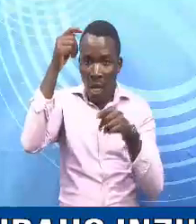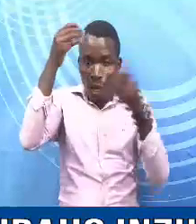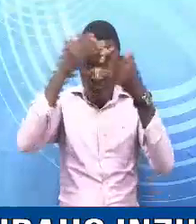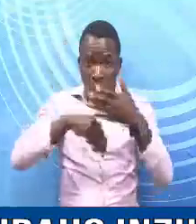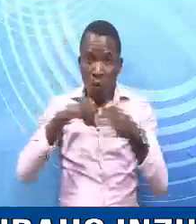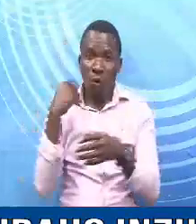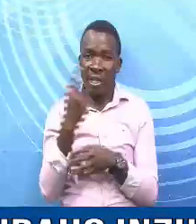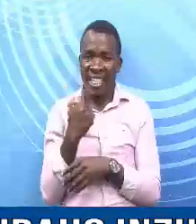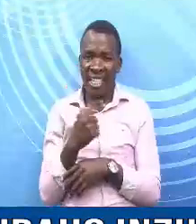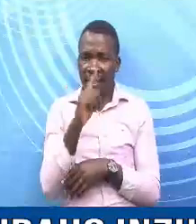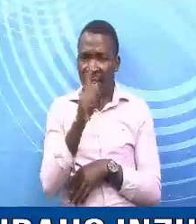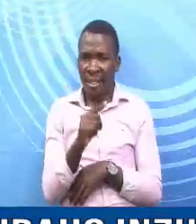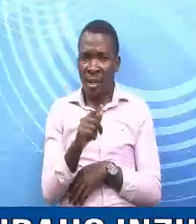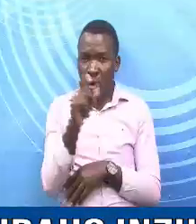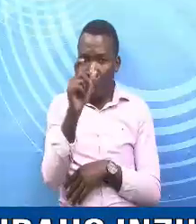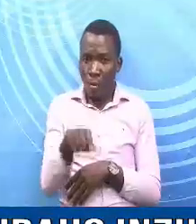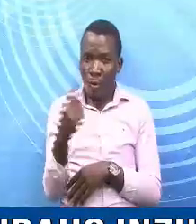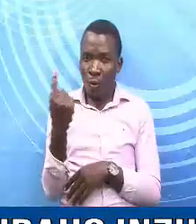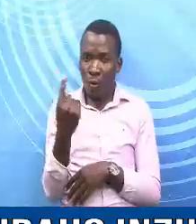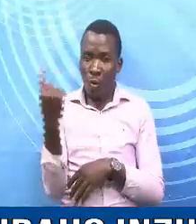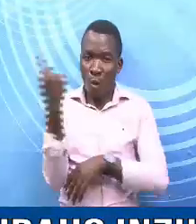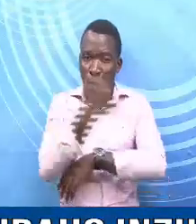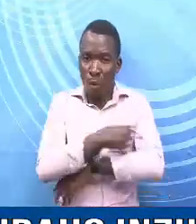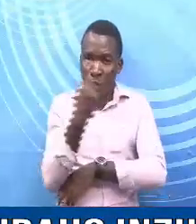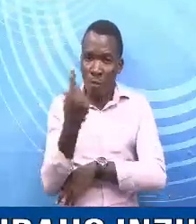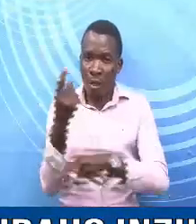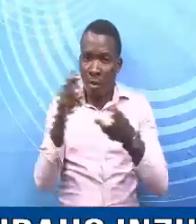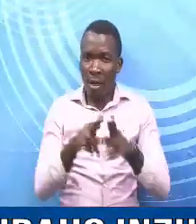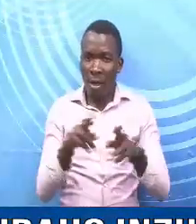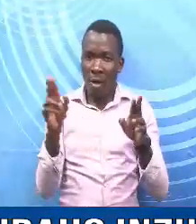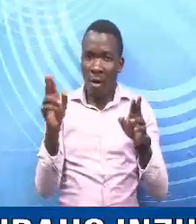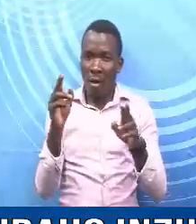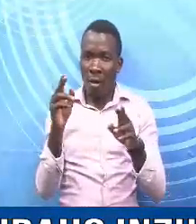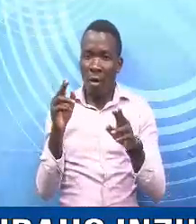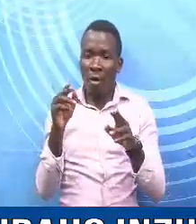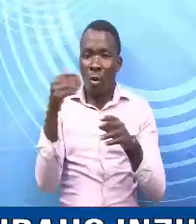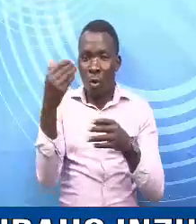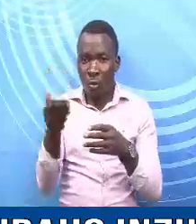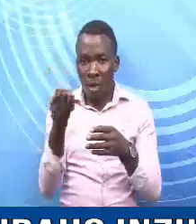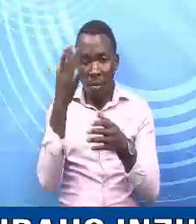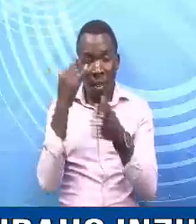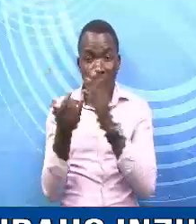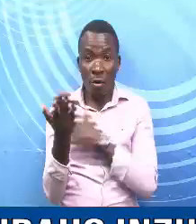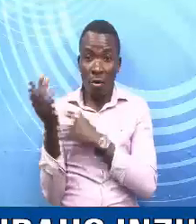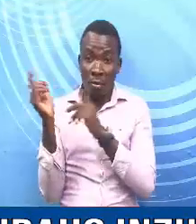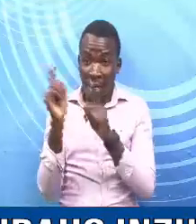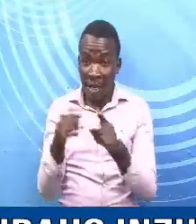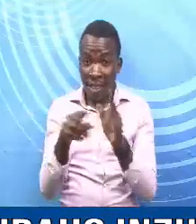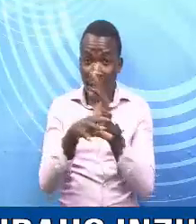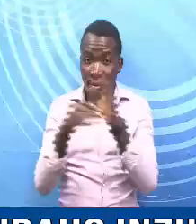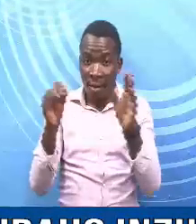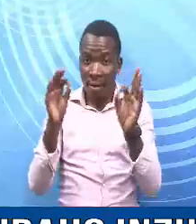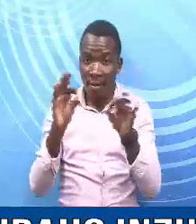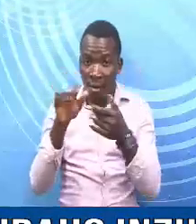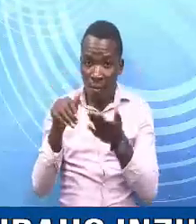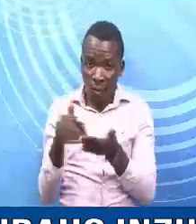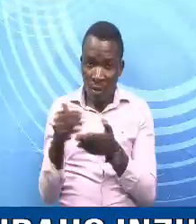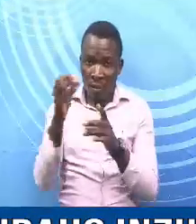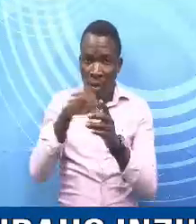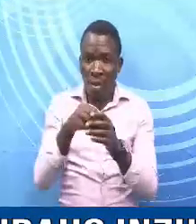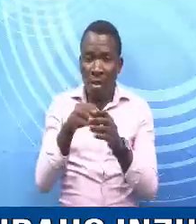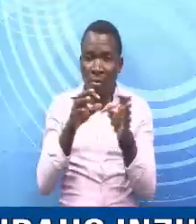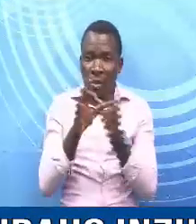ngo umunsi umwe niwo baraye gusa wonyine bukeye bwaho batagarutse bahise baza bica ingufuri batwara ibyo bintu byose byari birimo ubwo rero bivuze ko abajura